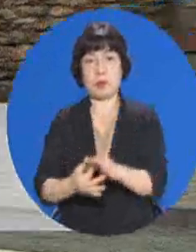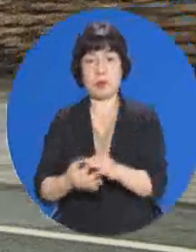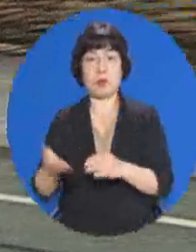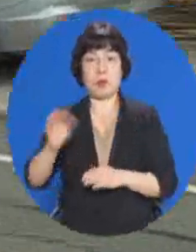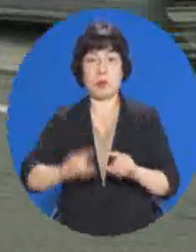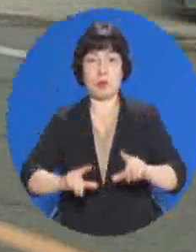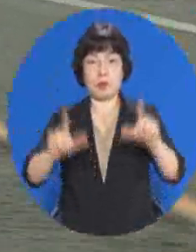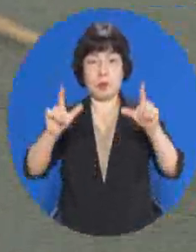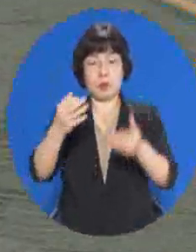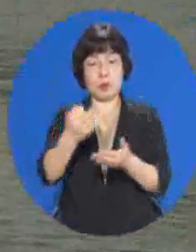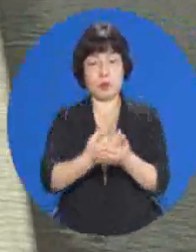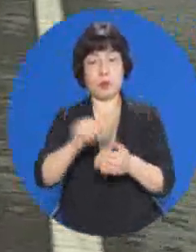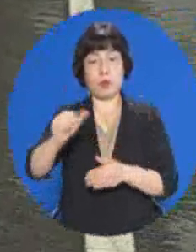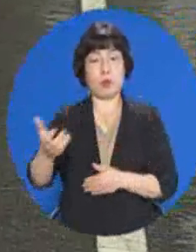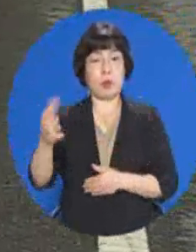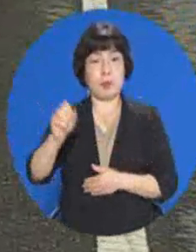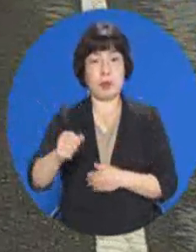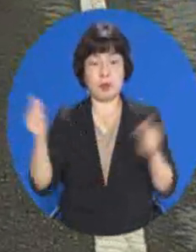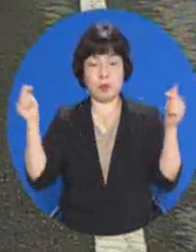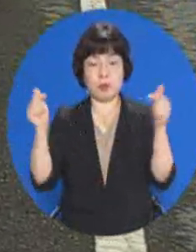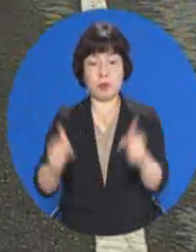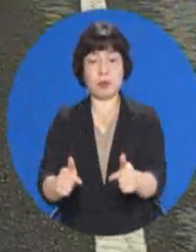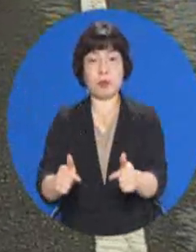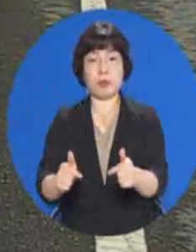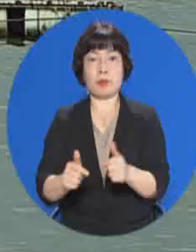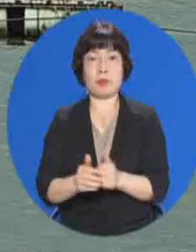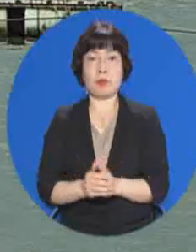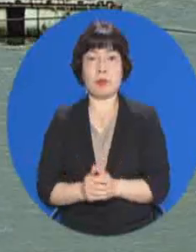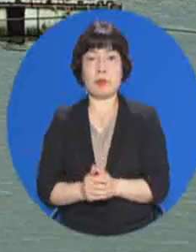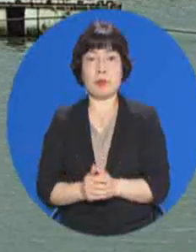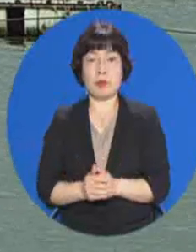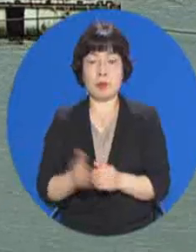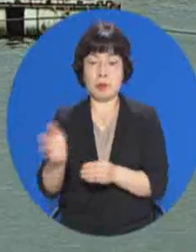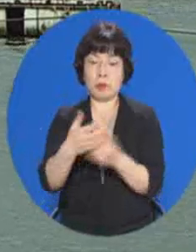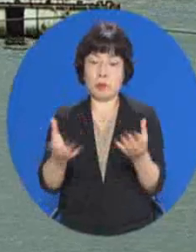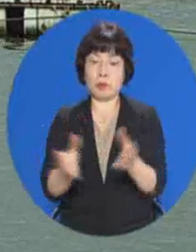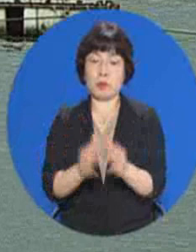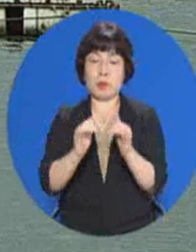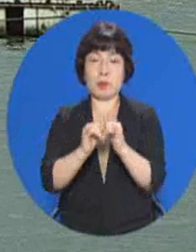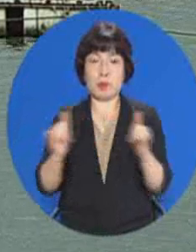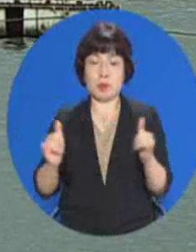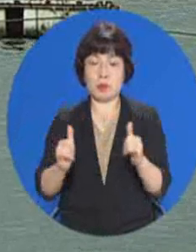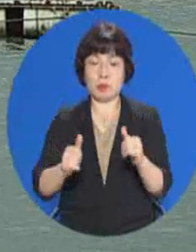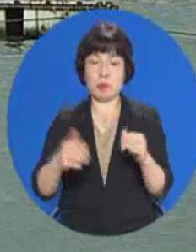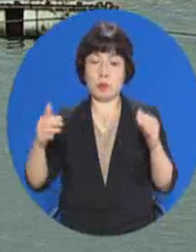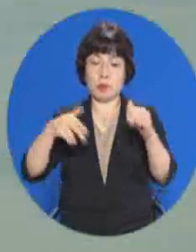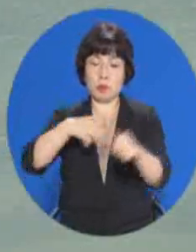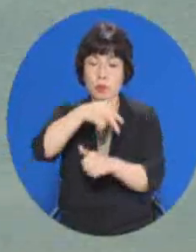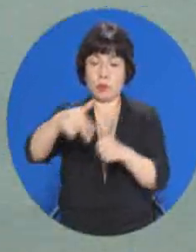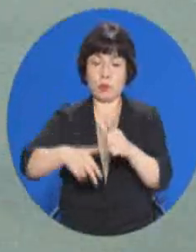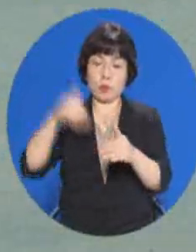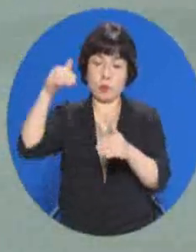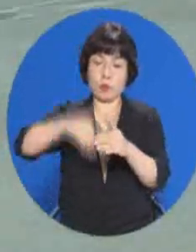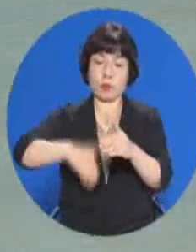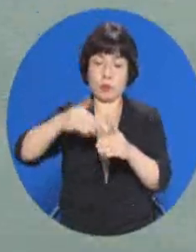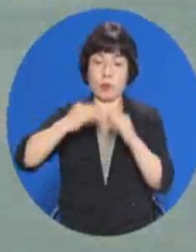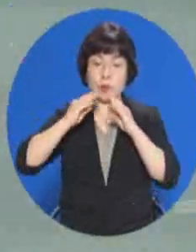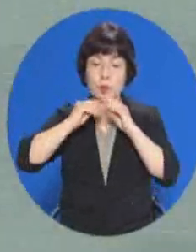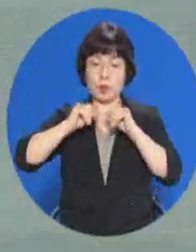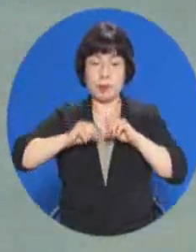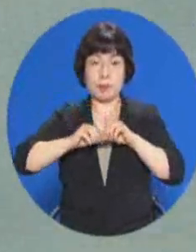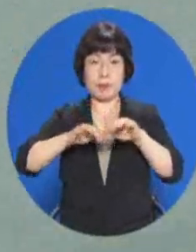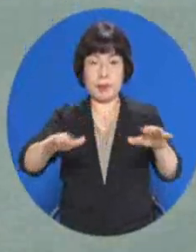하지만 올해 소득은 500만 원으로 뚝 떨어졌습니다. 어촌계 주민들은 인근의 공사 현장에서 흘러나온 토사